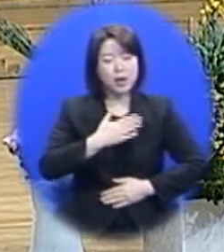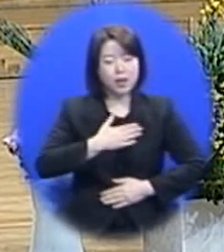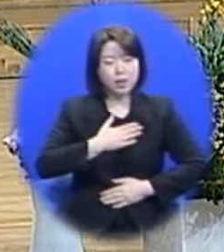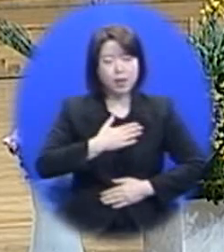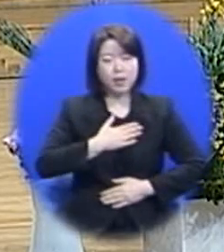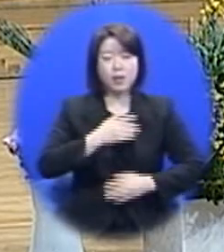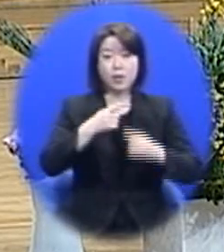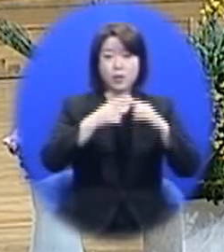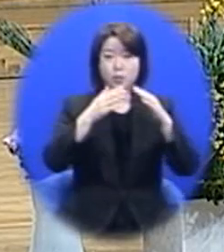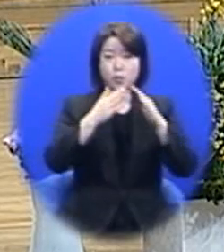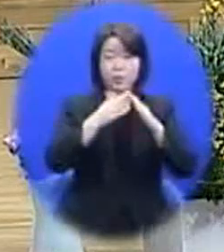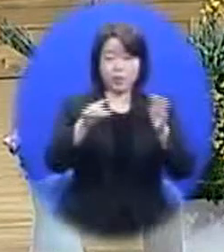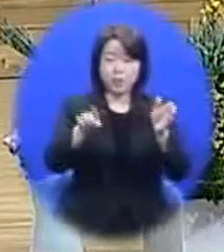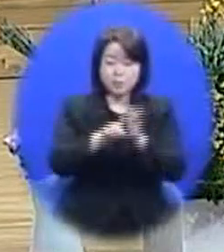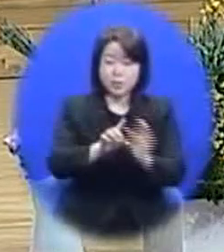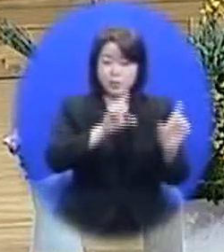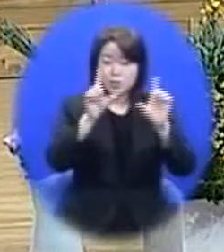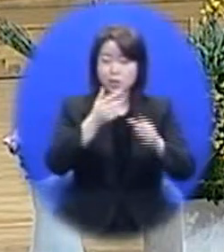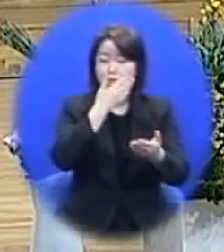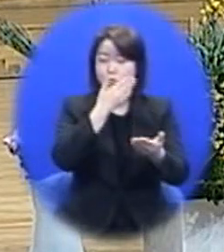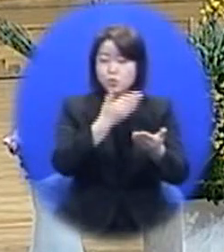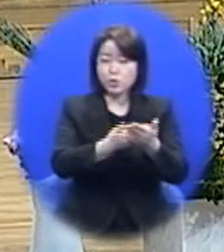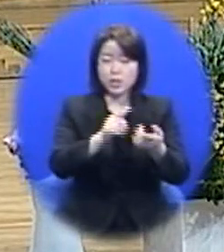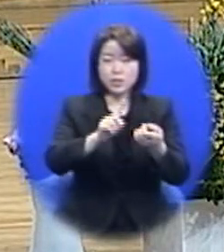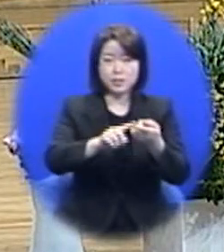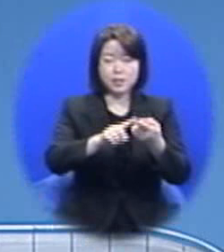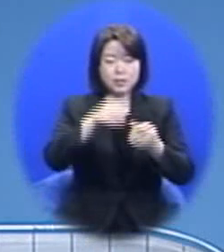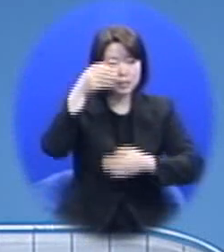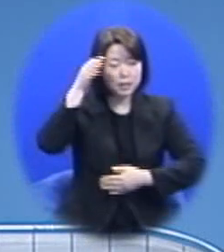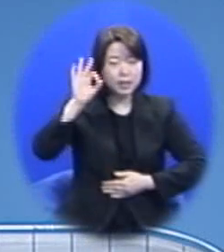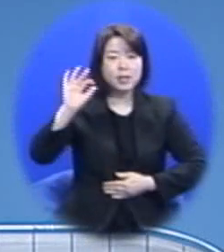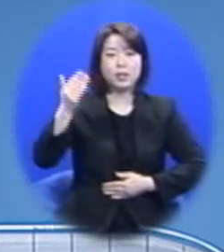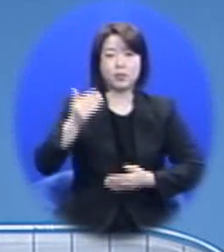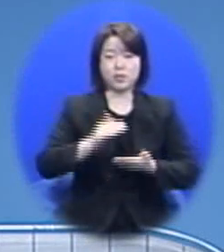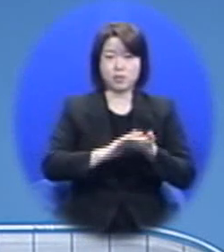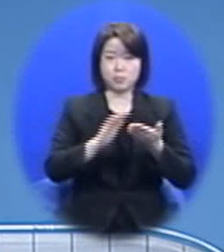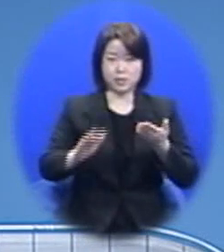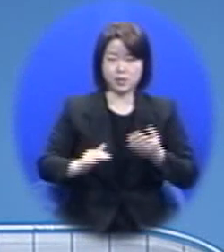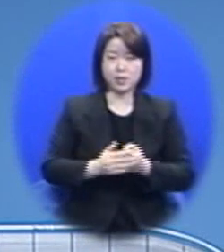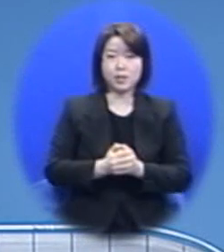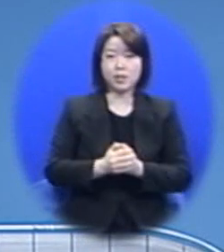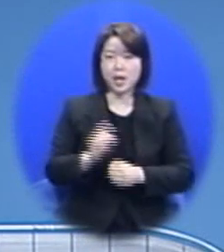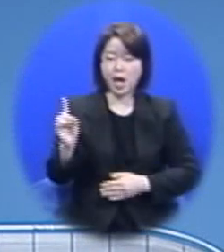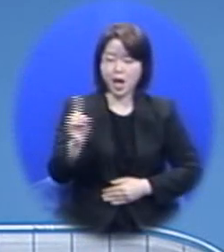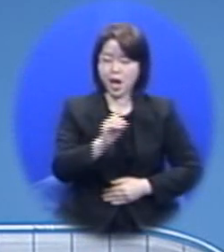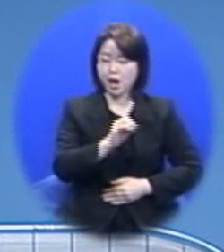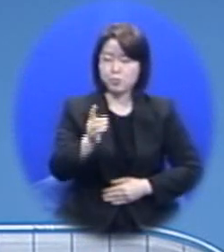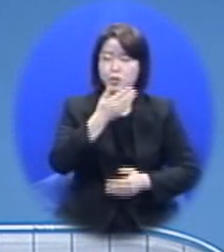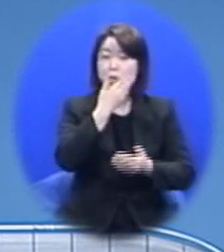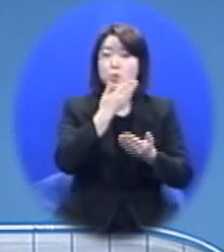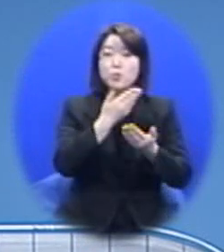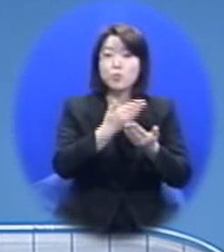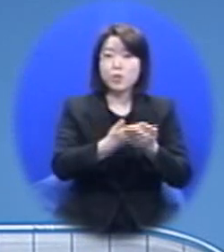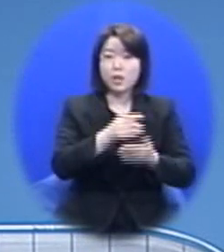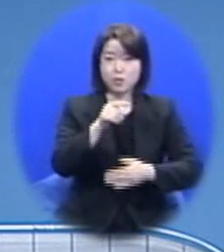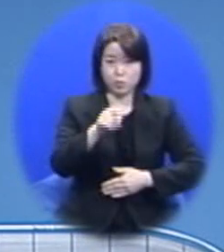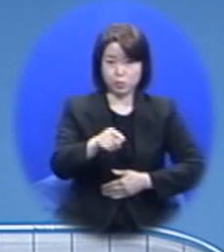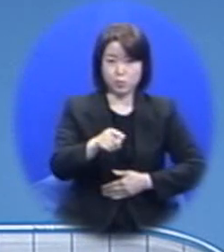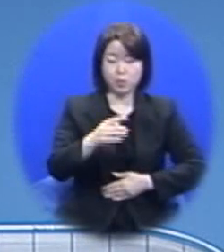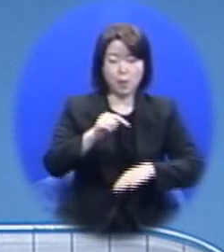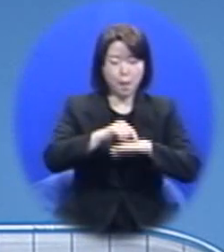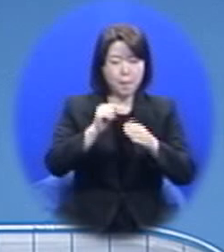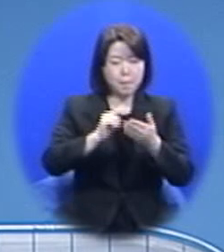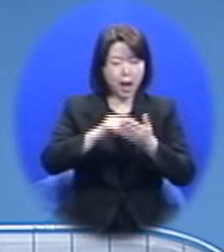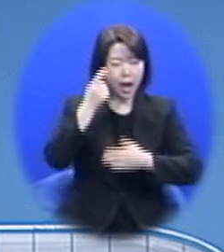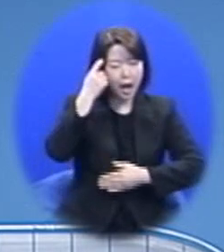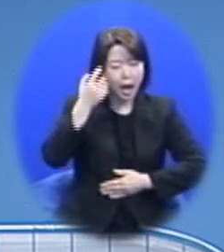내 신앙생활에 중요한 것인가 하는 걸 깨닫게 됩니다. 아무리 귀한 것도 소중하게 여기지